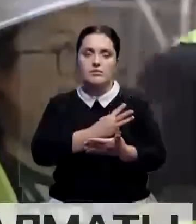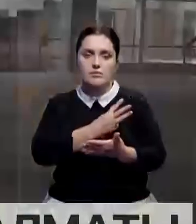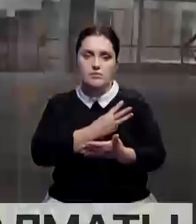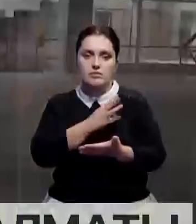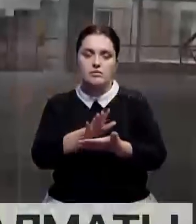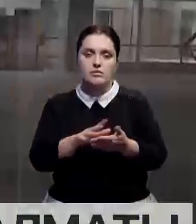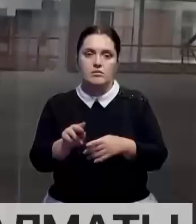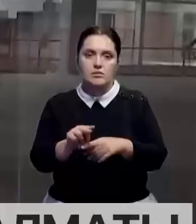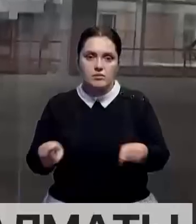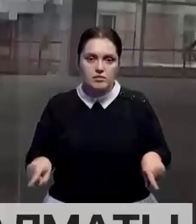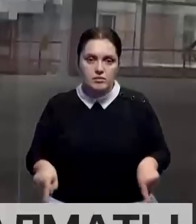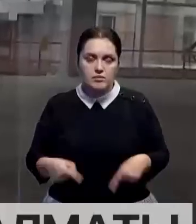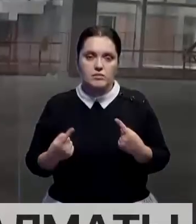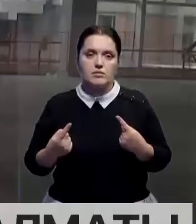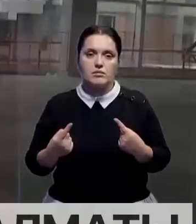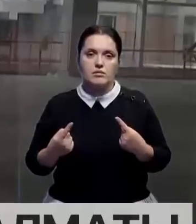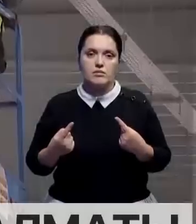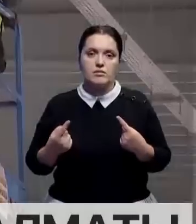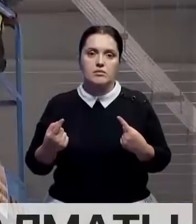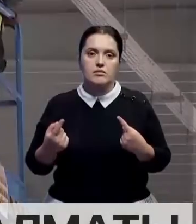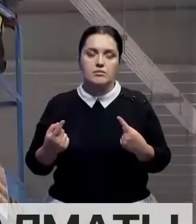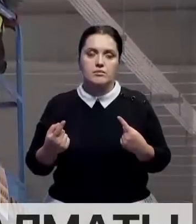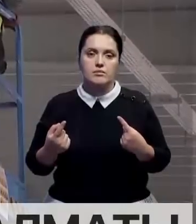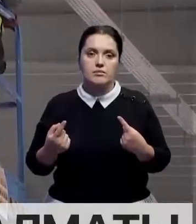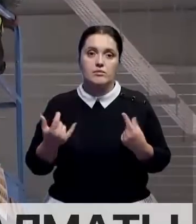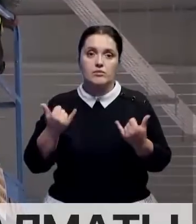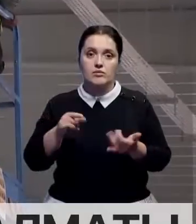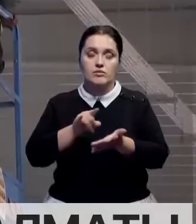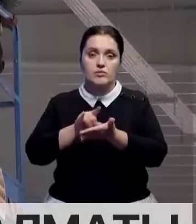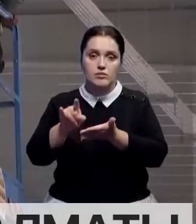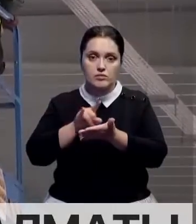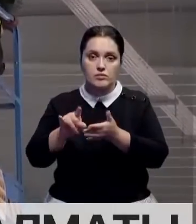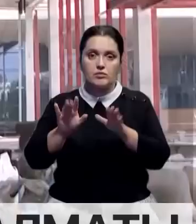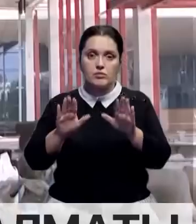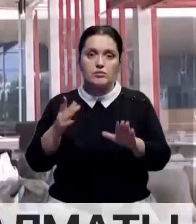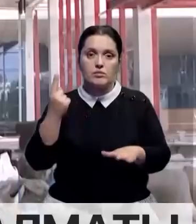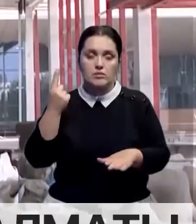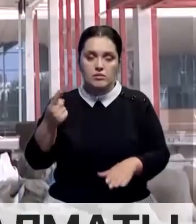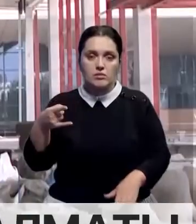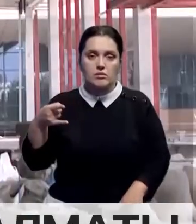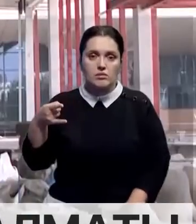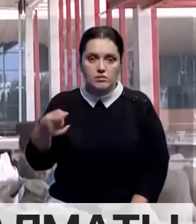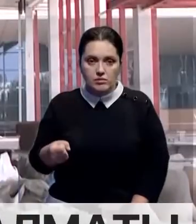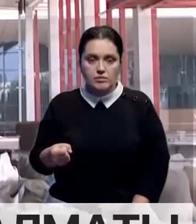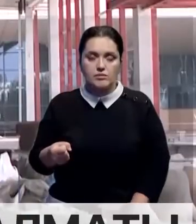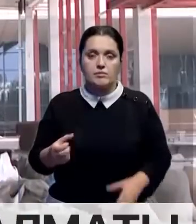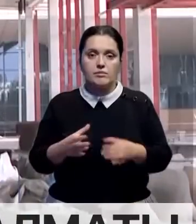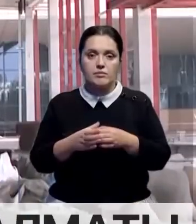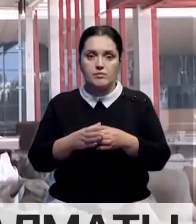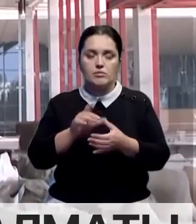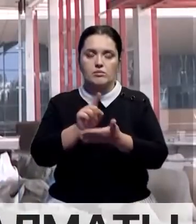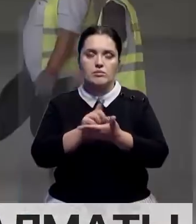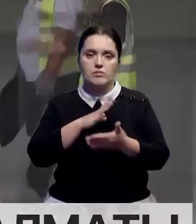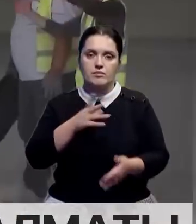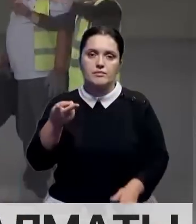аэропорта. Решение требует наболевший вопрос частного извоза. Сегодня в аэропорту работает только одна таксомоторная компания. В идеале их должно быть